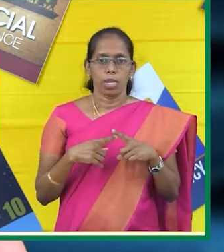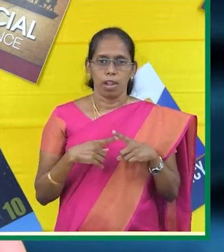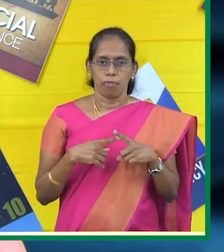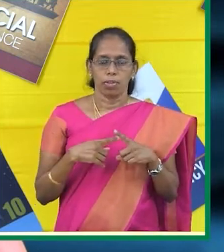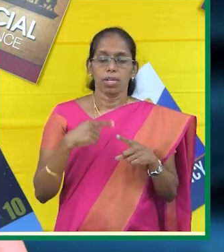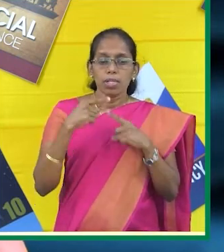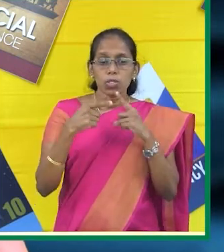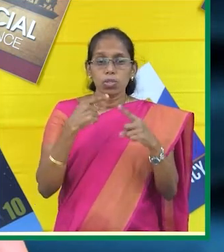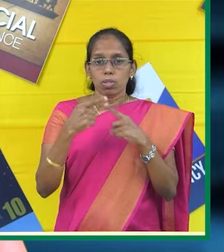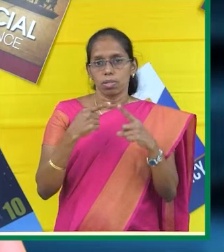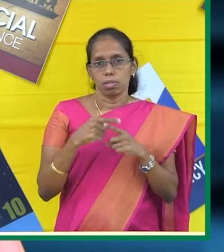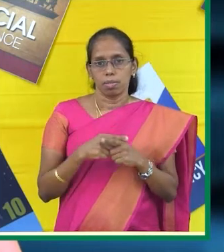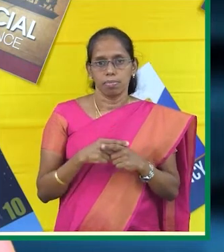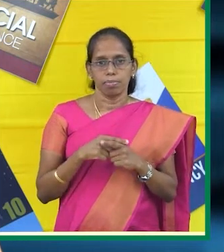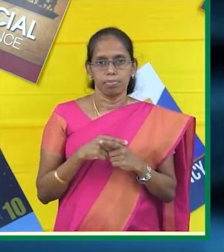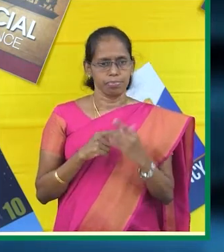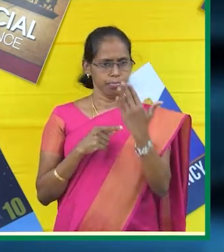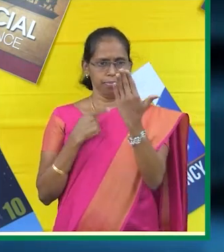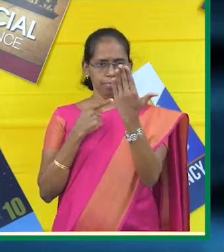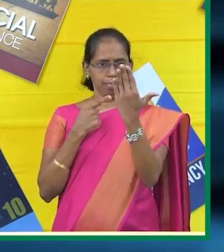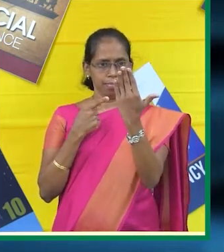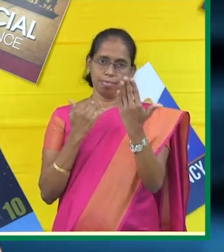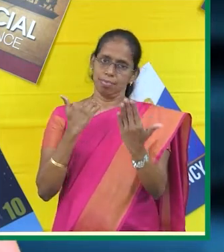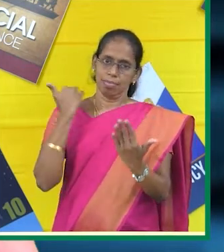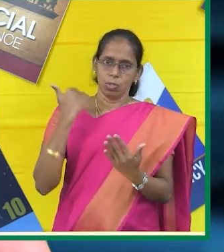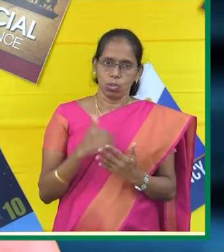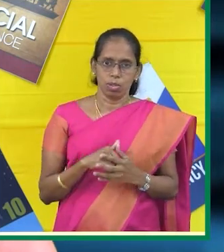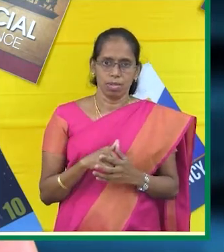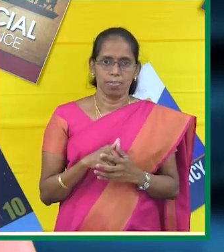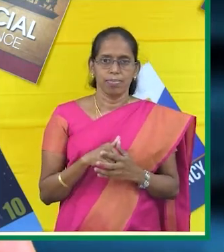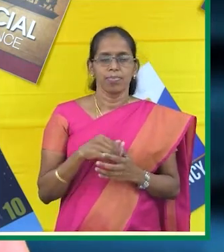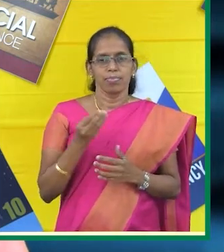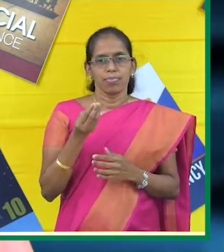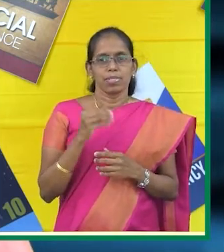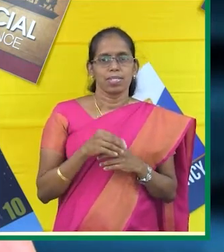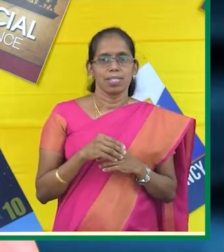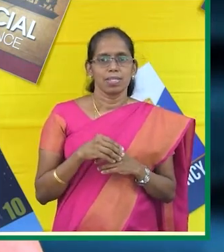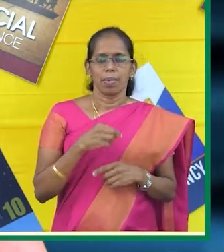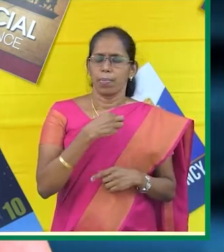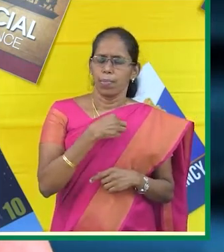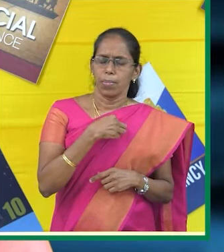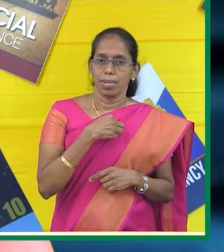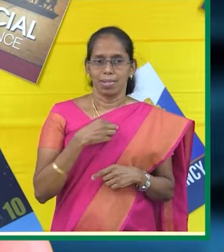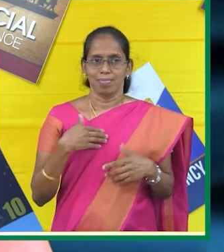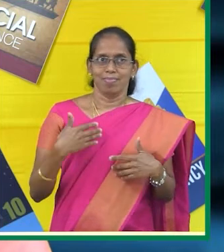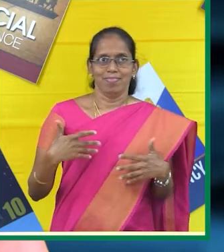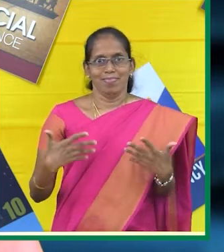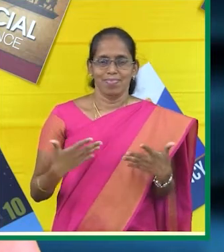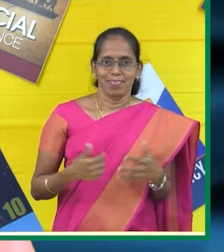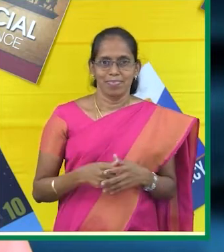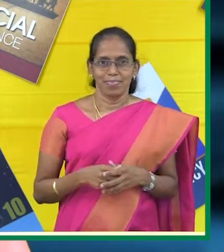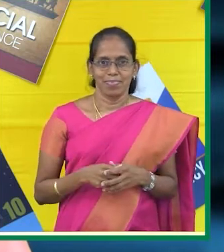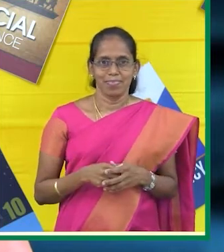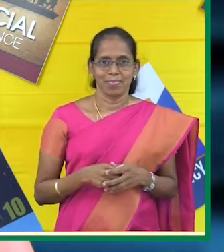பேசுகிறார், வீடியோ காலிங் பேசுகிறார். பேசி அதன் மூலமாக அவர் சிறிது மனதிலே ஒரு உற்சாகம் ஏற்படுகிறது.